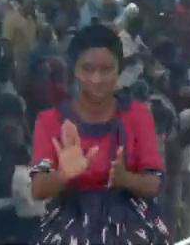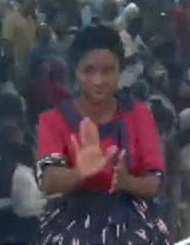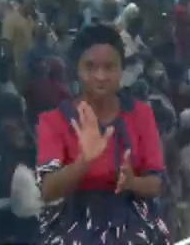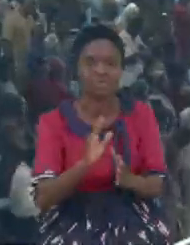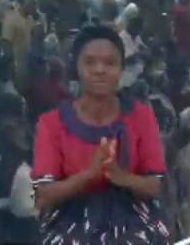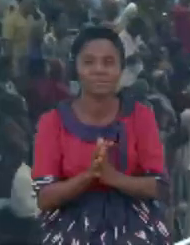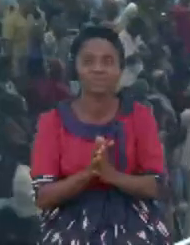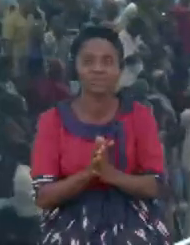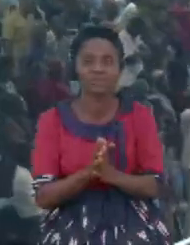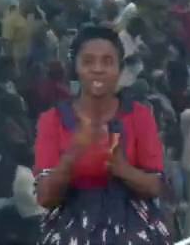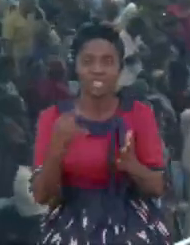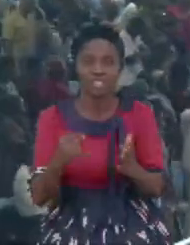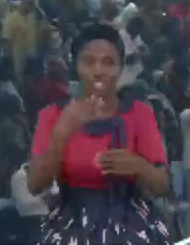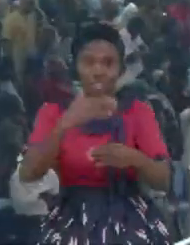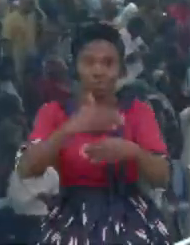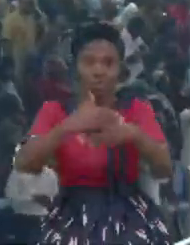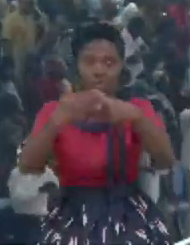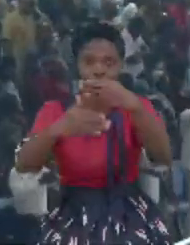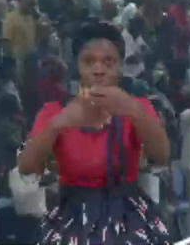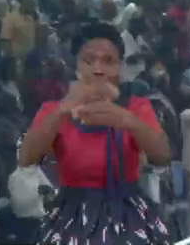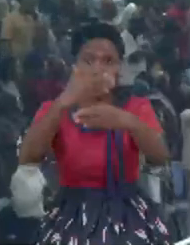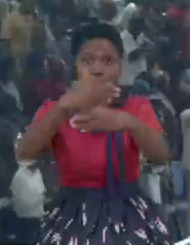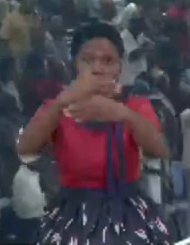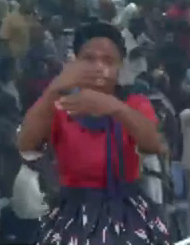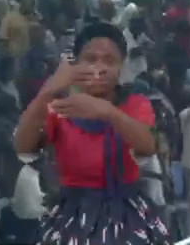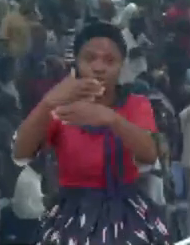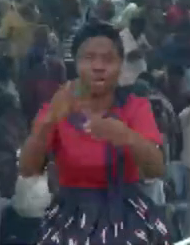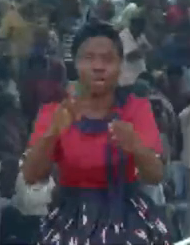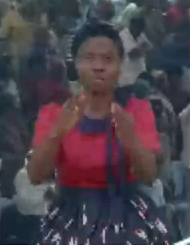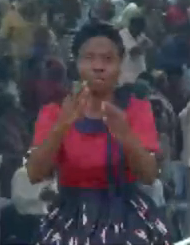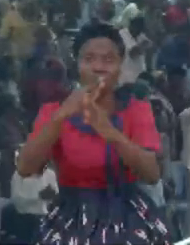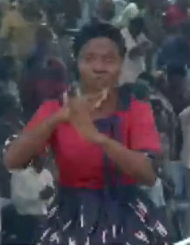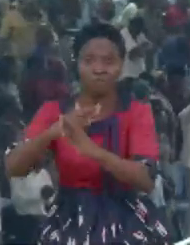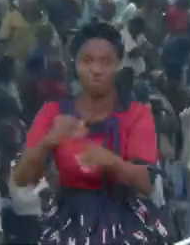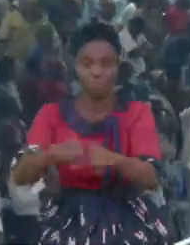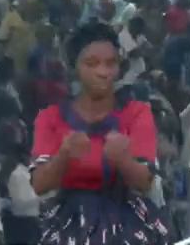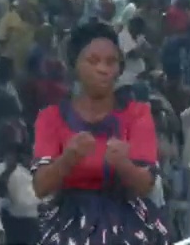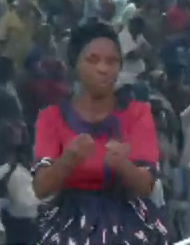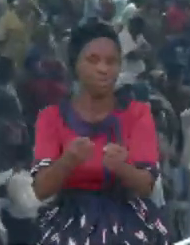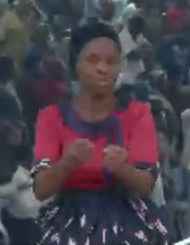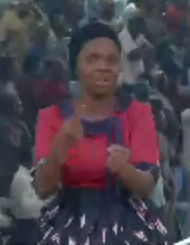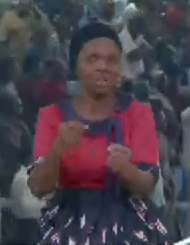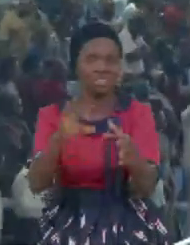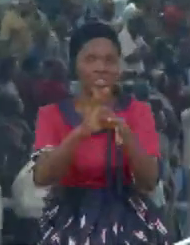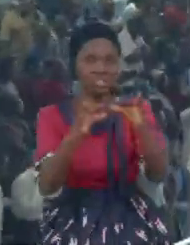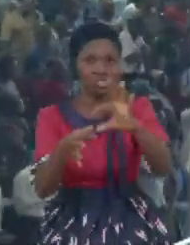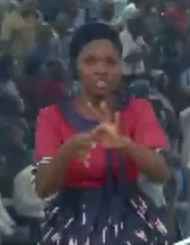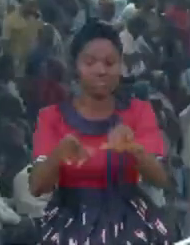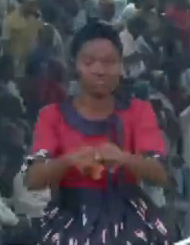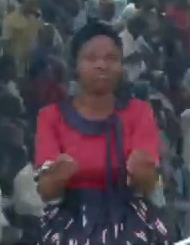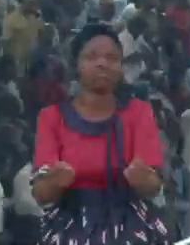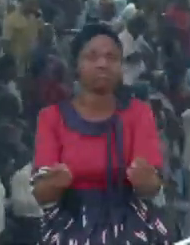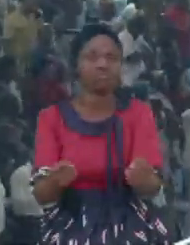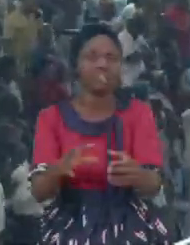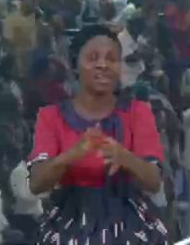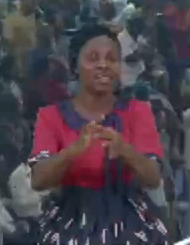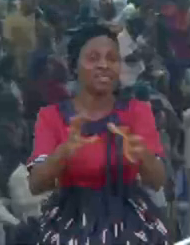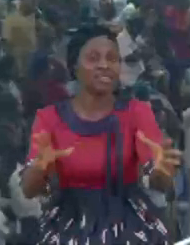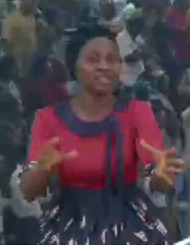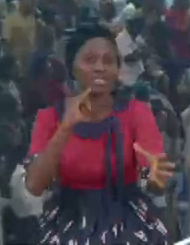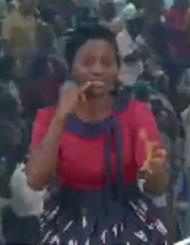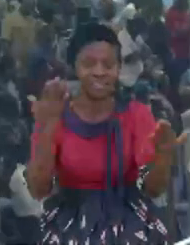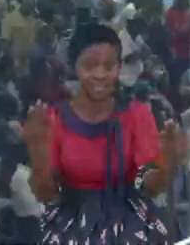Et les murs de démarcation sont brisés, les portes de prison sont ouvertes, les joues et les liens